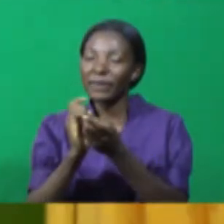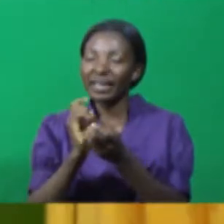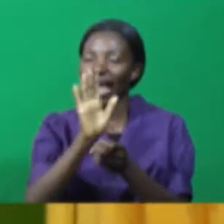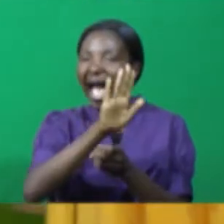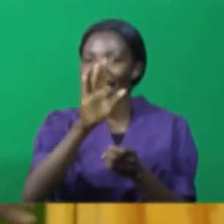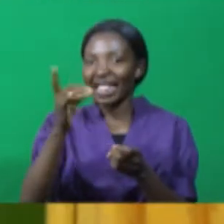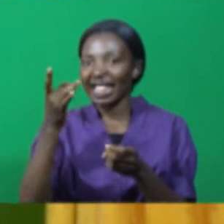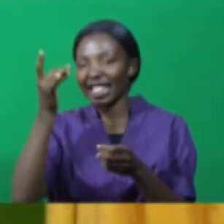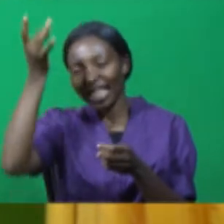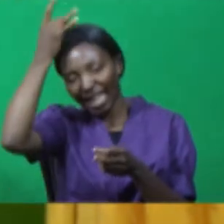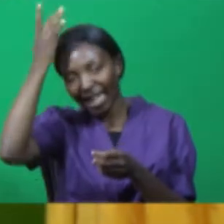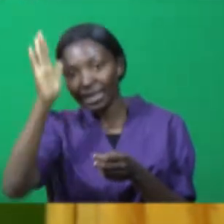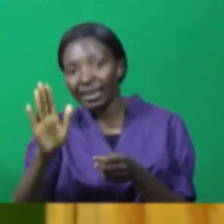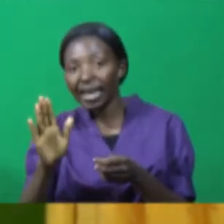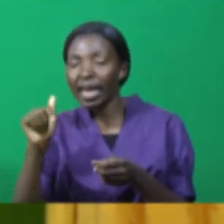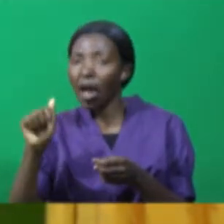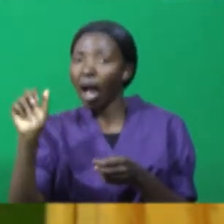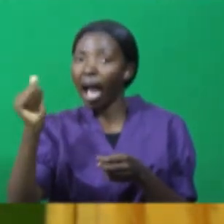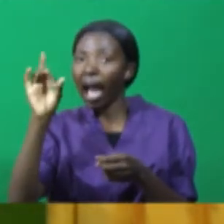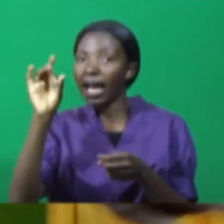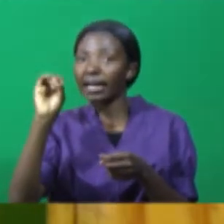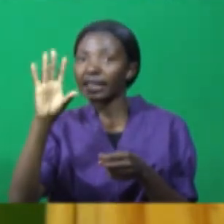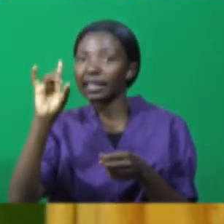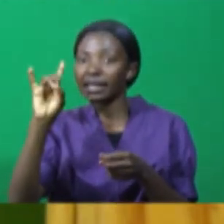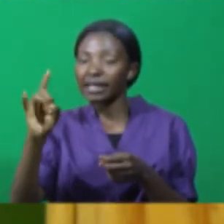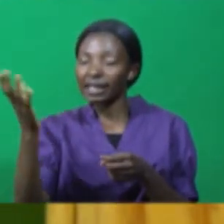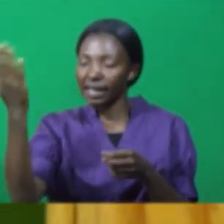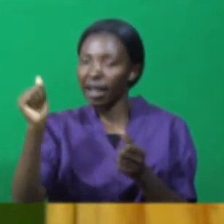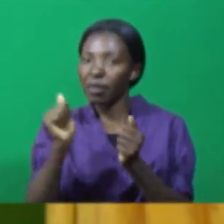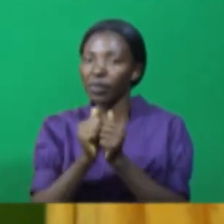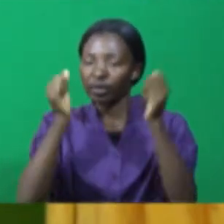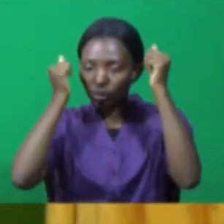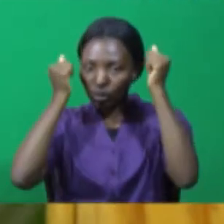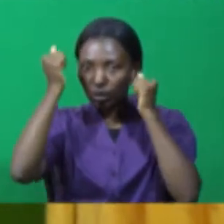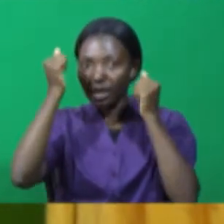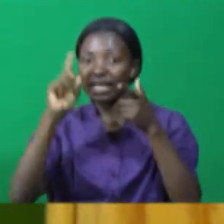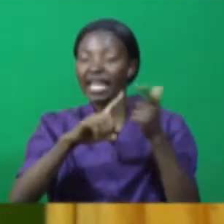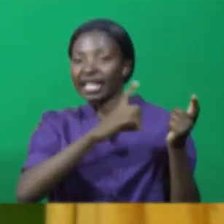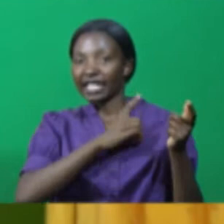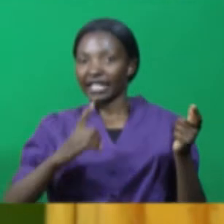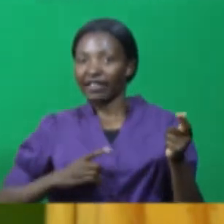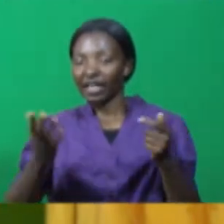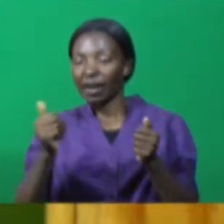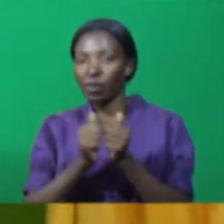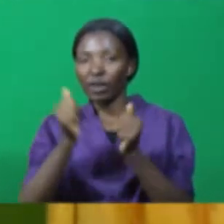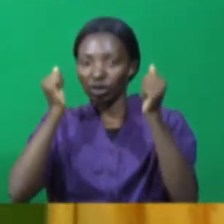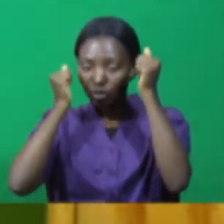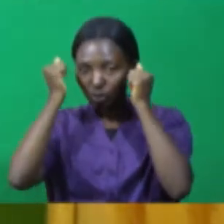Akishiwo achibva auya nemasoja ake, David achibva auya netimu rake ipa. Saka ma commanders